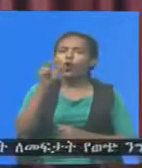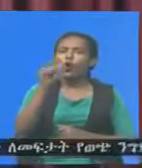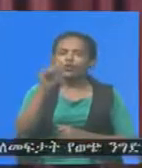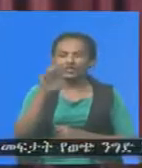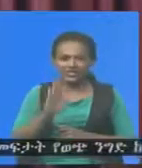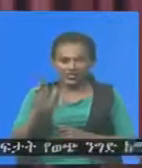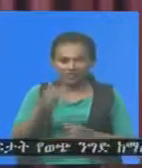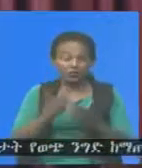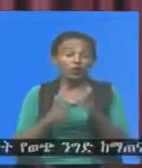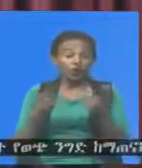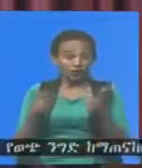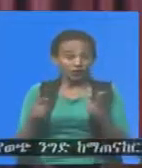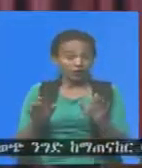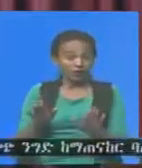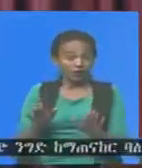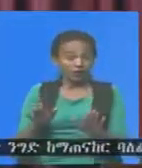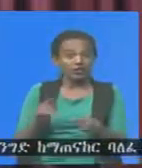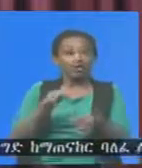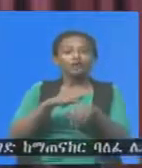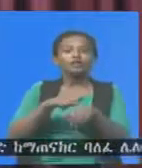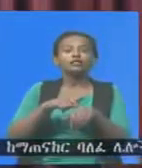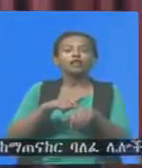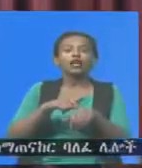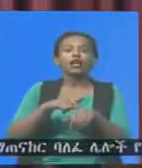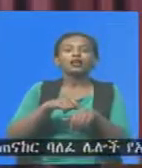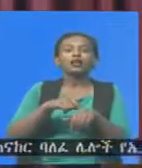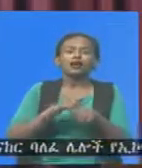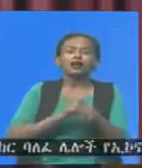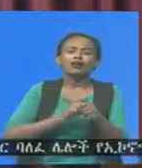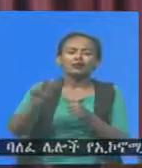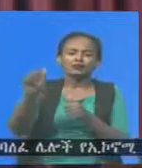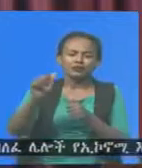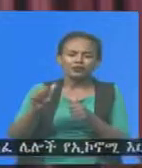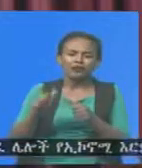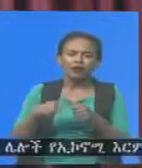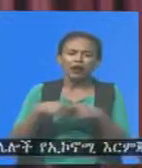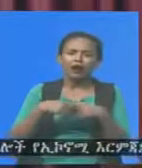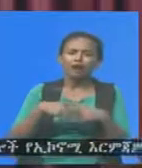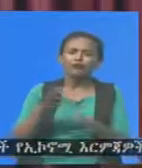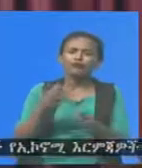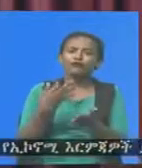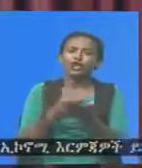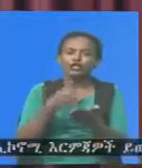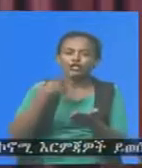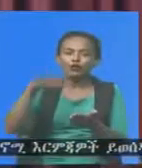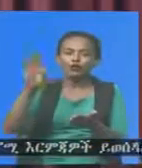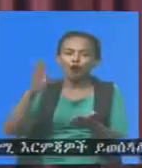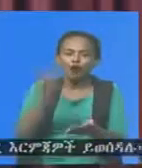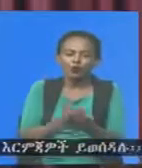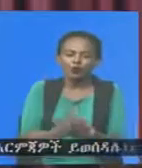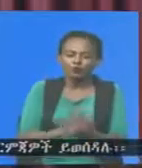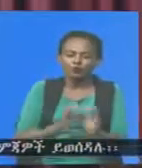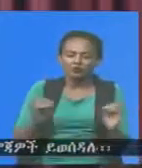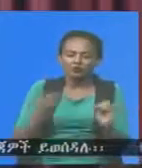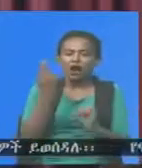አጋጣሚ ጊዜ ያለፈበት ፋሽን ነው ውጊያ አቁማችሁ ነው አይጠቅምም።